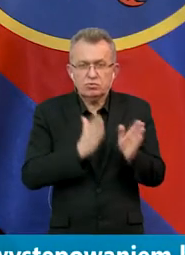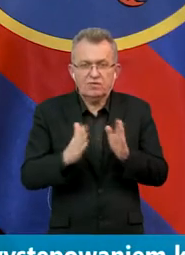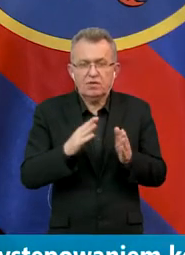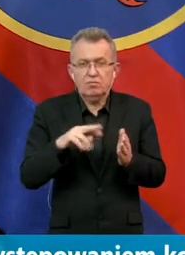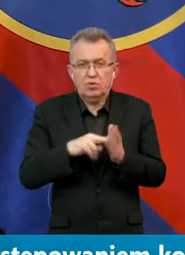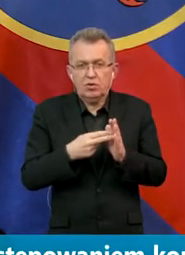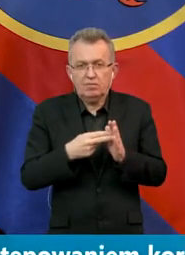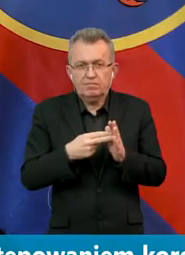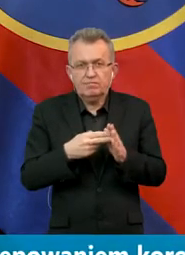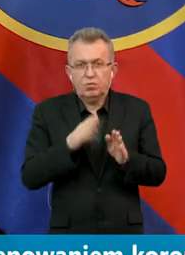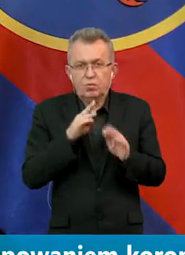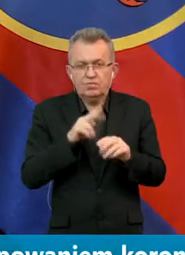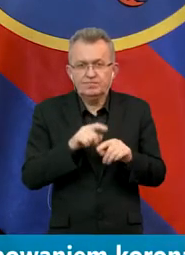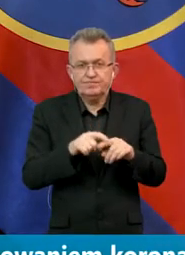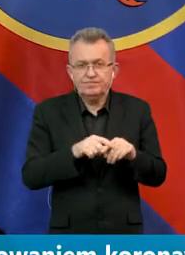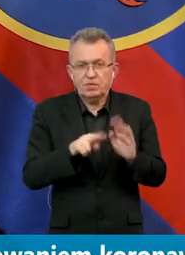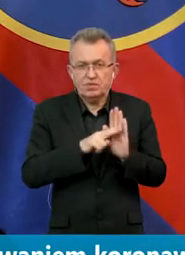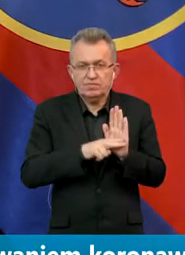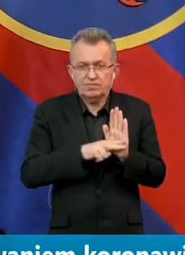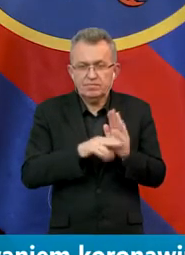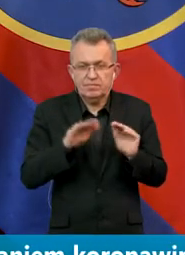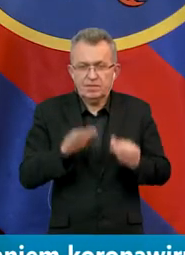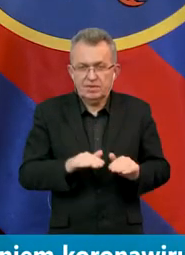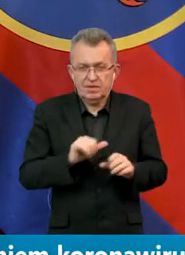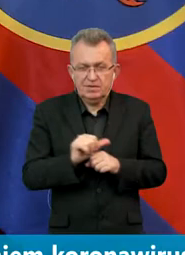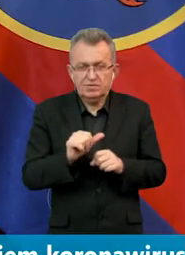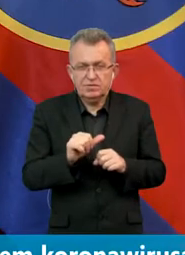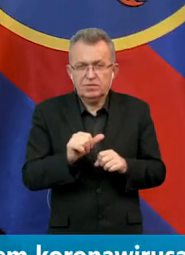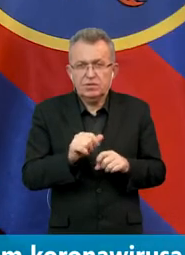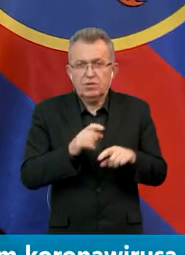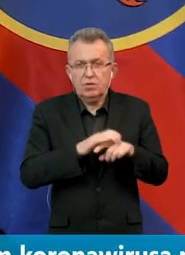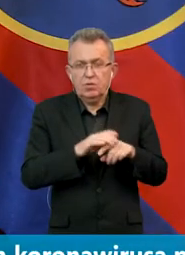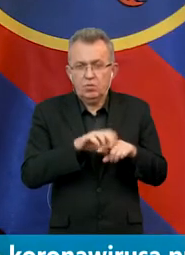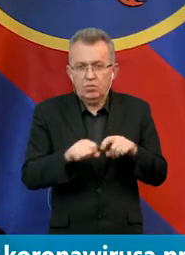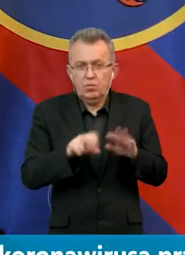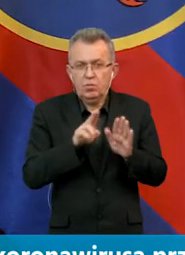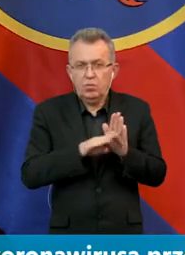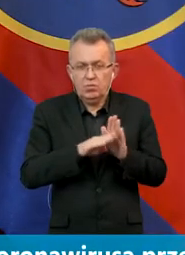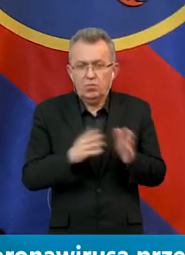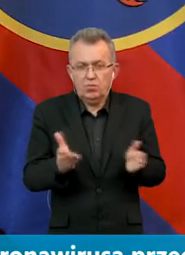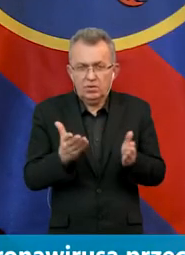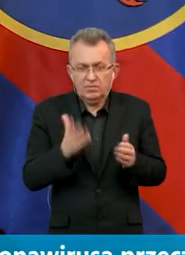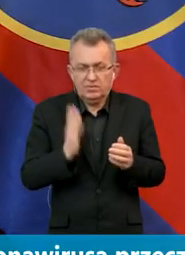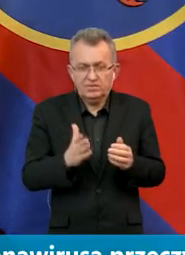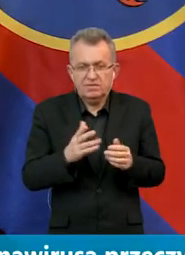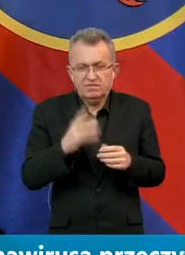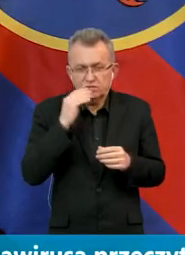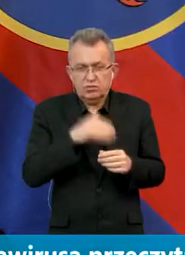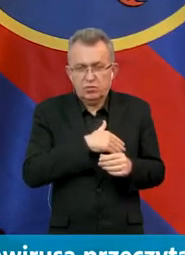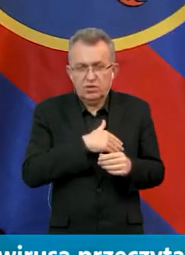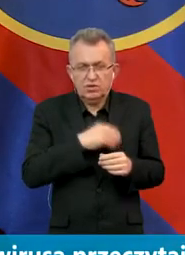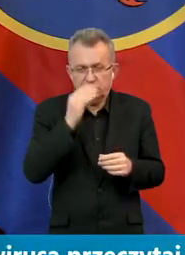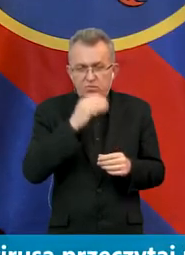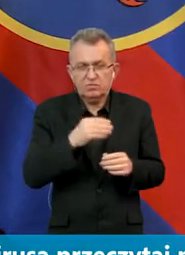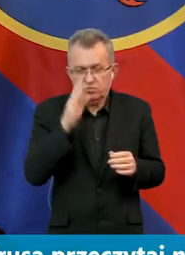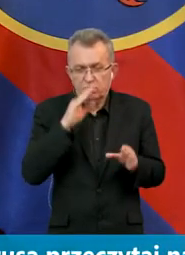program odmrożeń gospodarki, a także odmrożeń w naszych szkołach. Klasy w